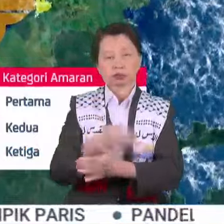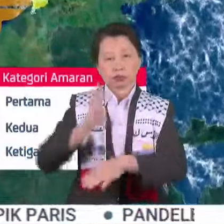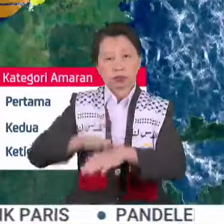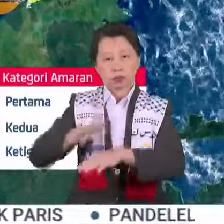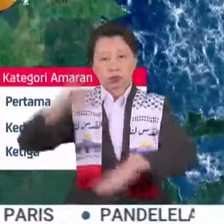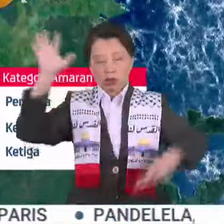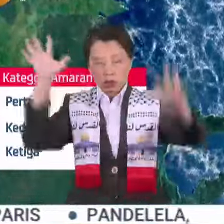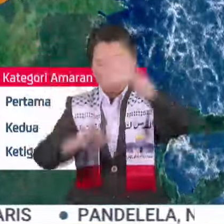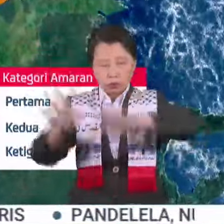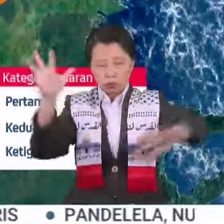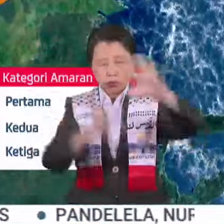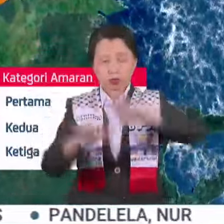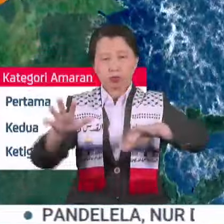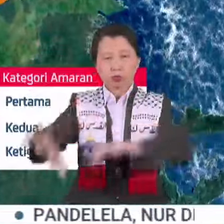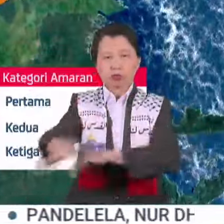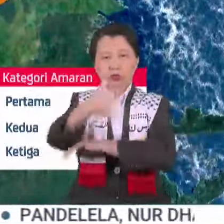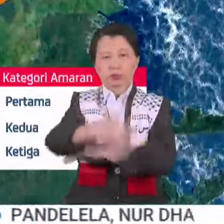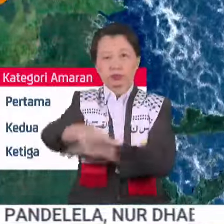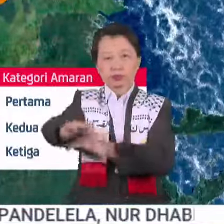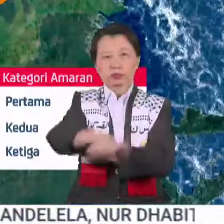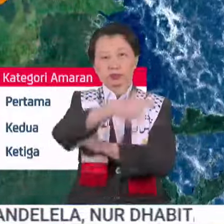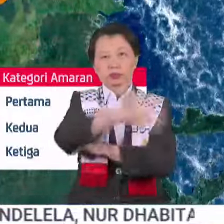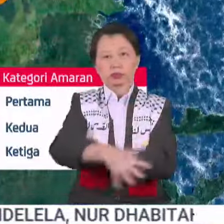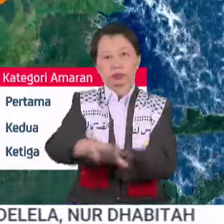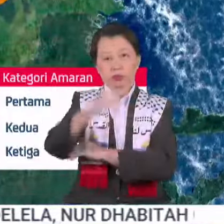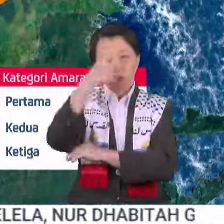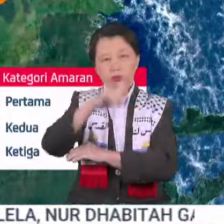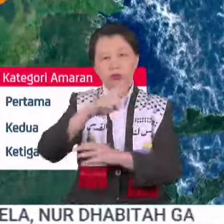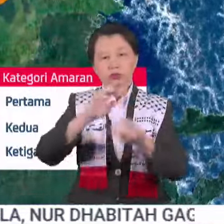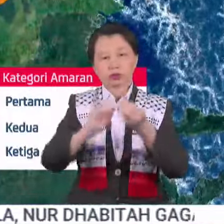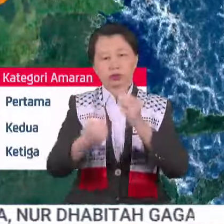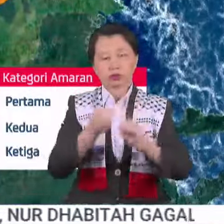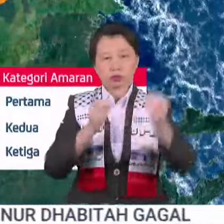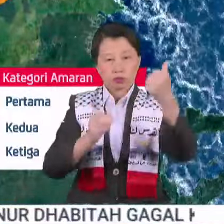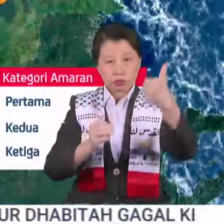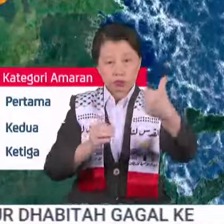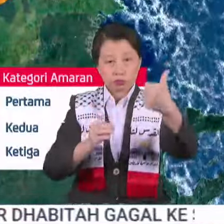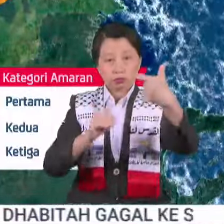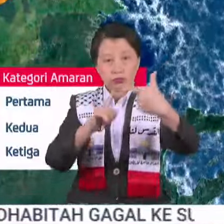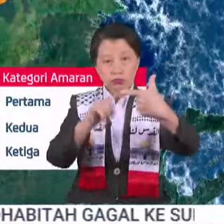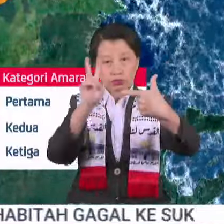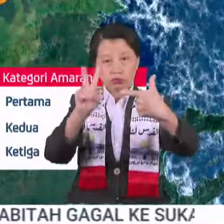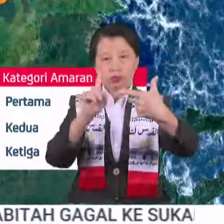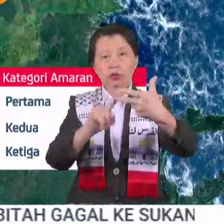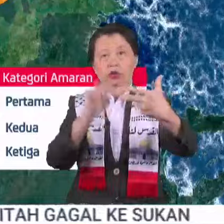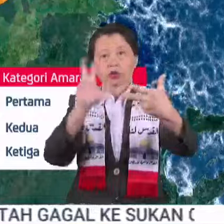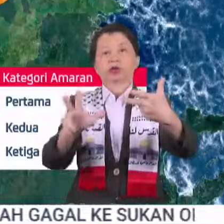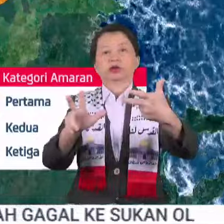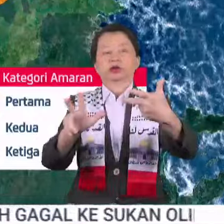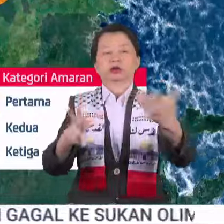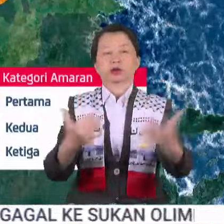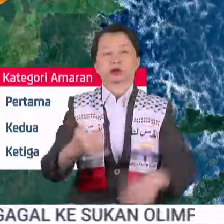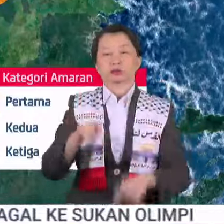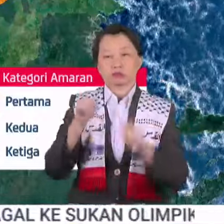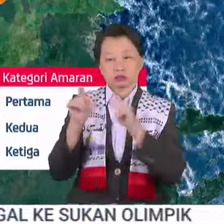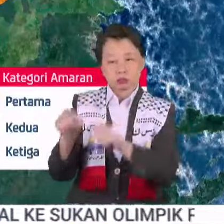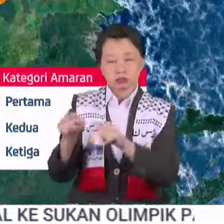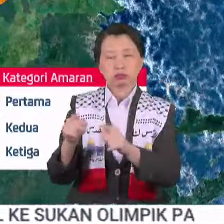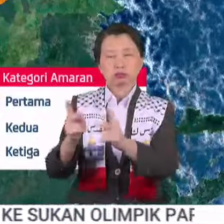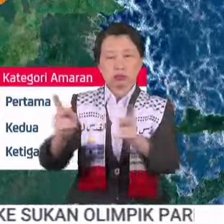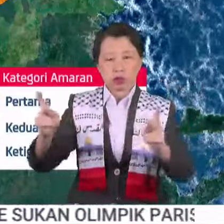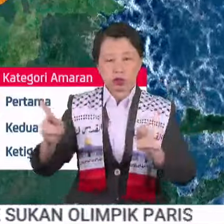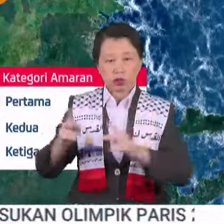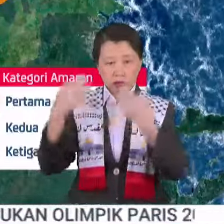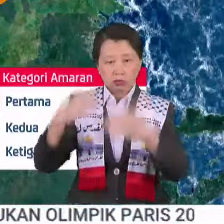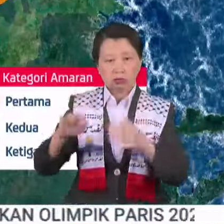amaran angin kencang dan juga laut bergelora bagi kategori pertama, kedua dan juga ketiga. Ini melibatkan kawasan